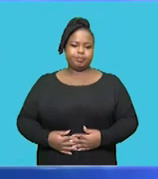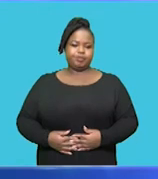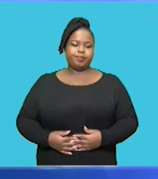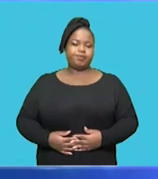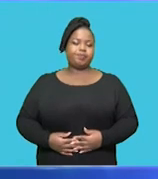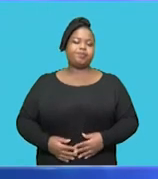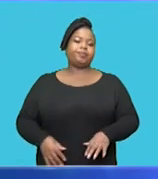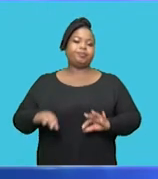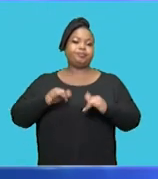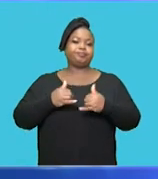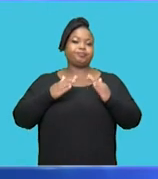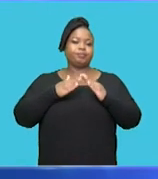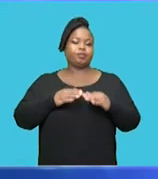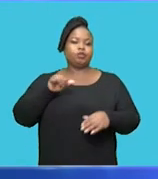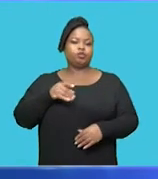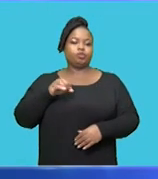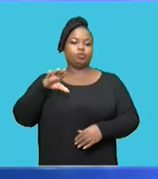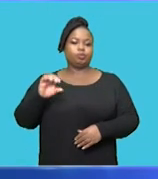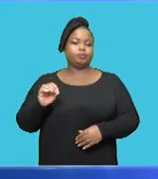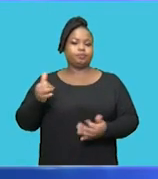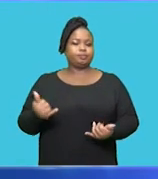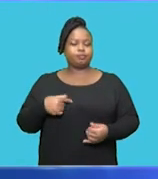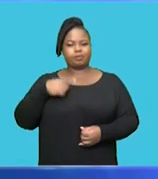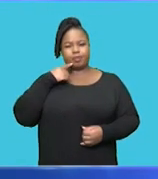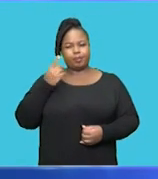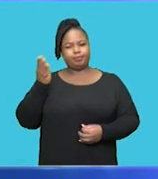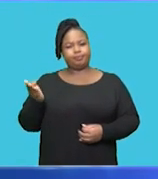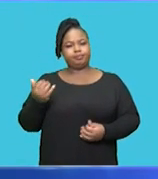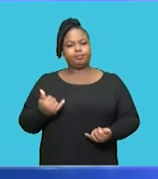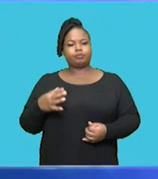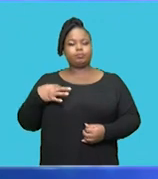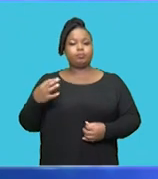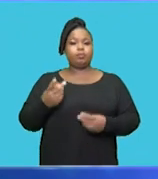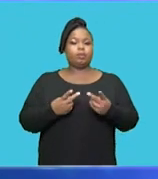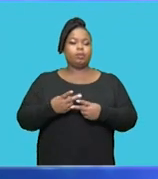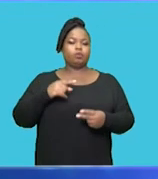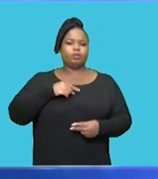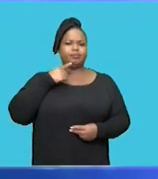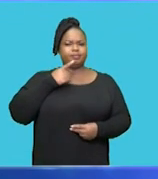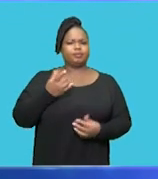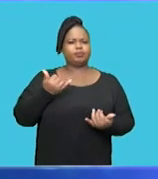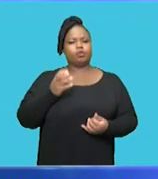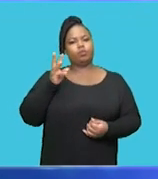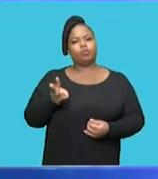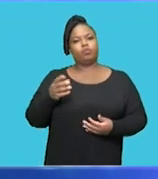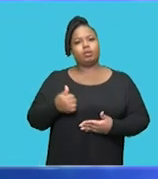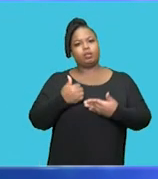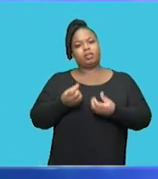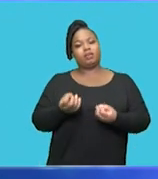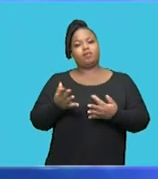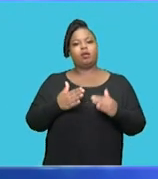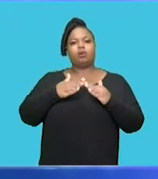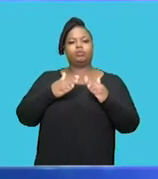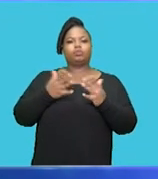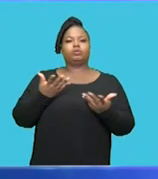Ingambani ye zindlu zindlalo ndle i joshko itetaka itafile ni istuwa njusosayo so ujongana nukusile lako kubonele lange zindlu ekoli